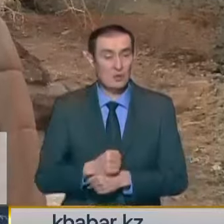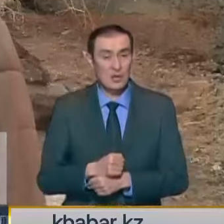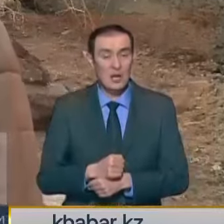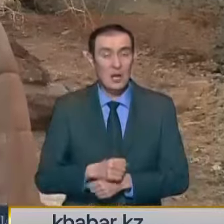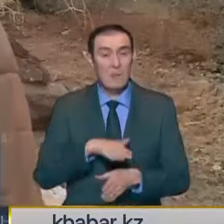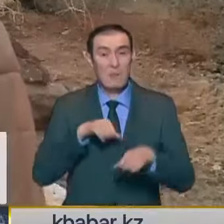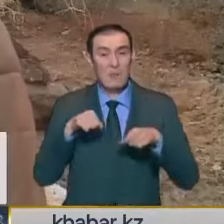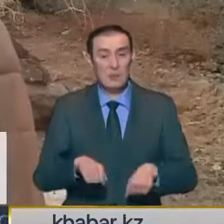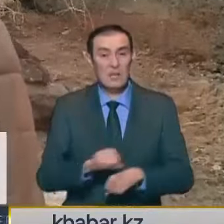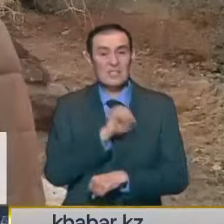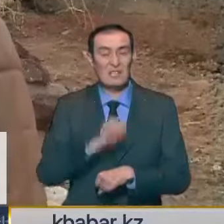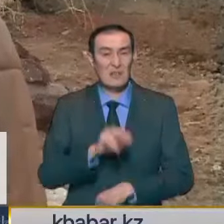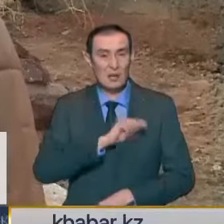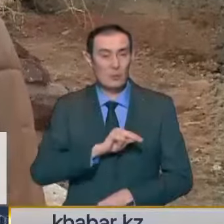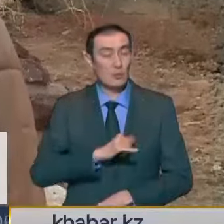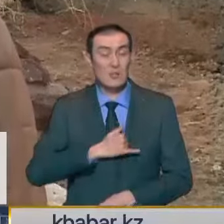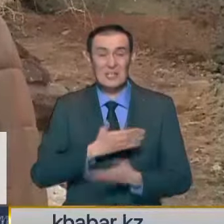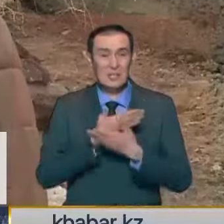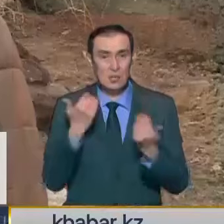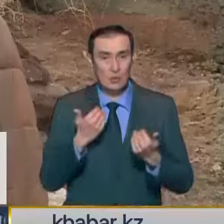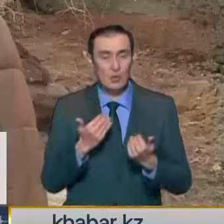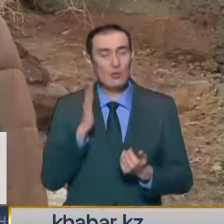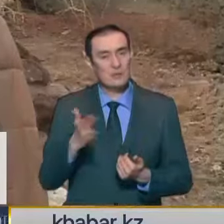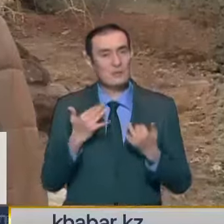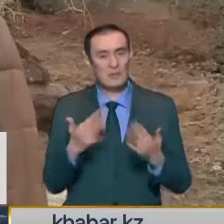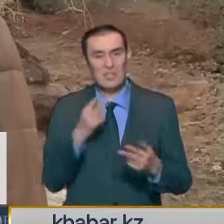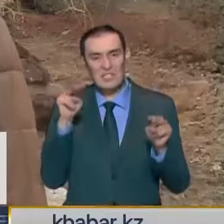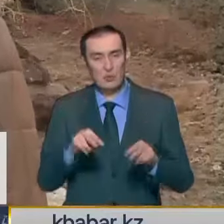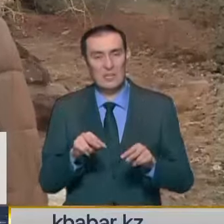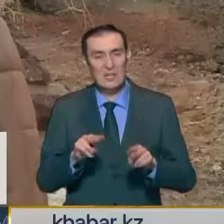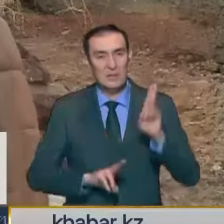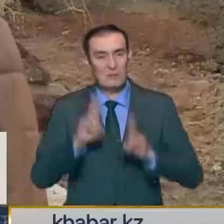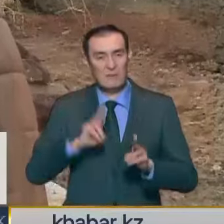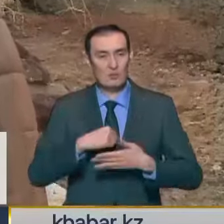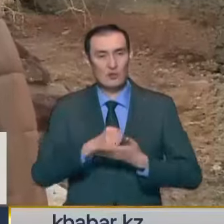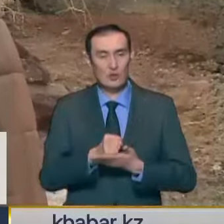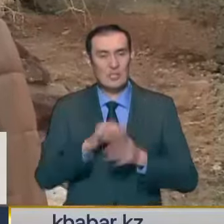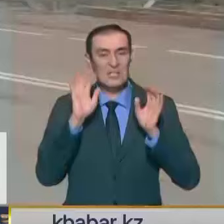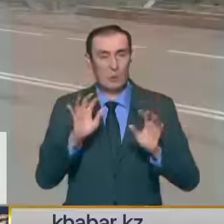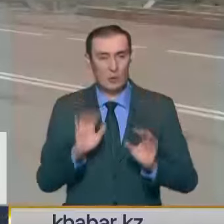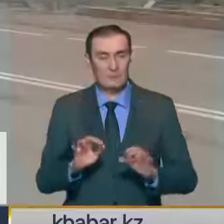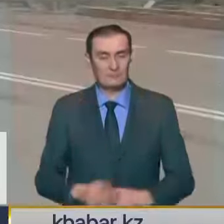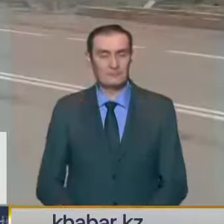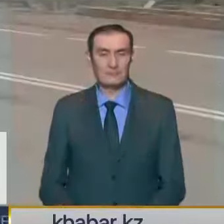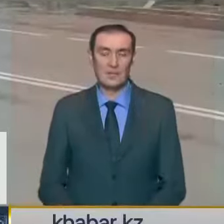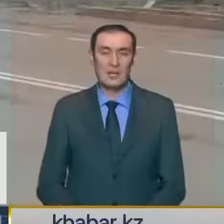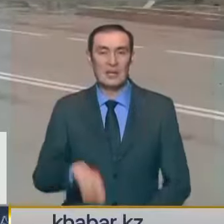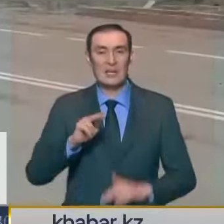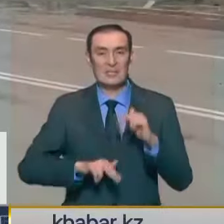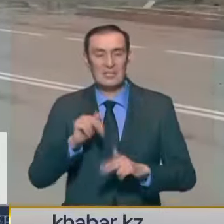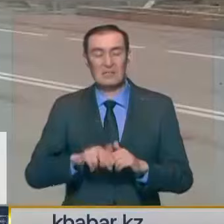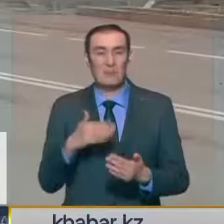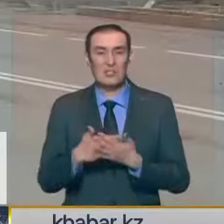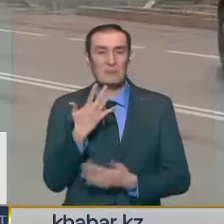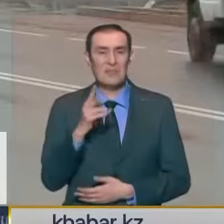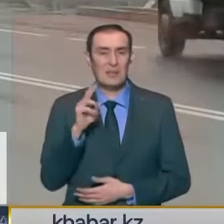полномочий приостановить работы у нас нет но потребовали соблюдать нормативы утверждённые законом на строительство почти